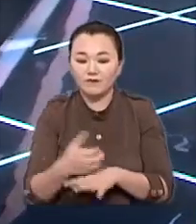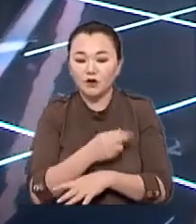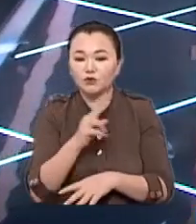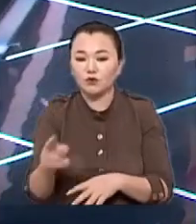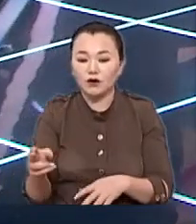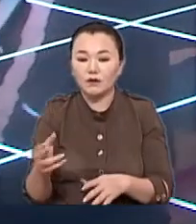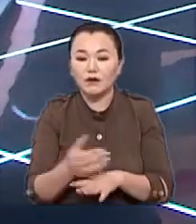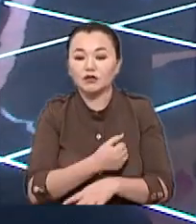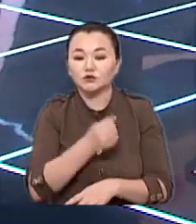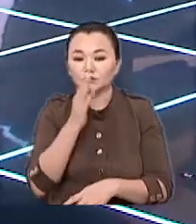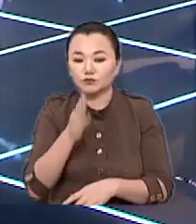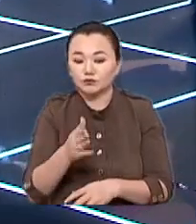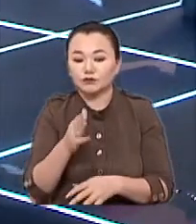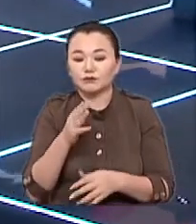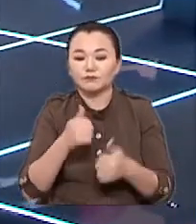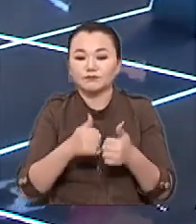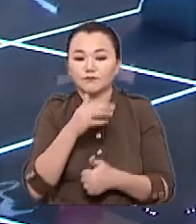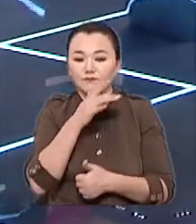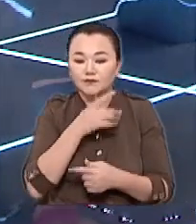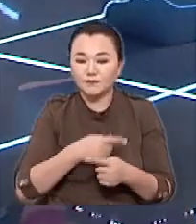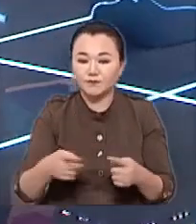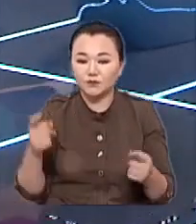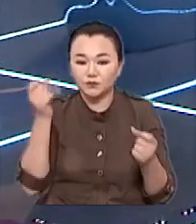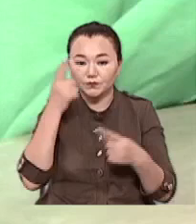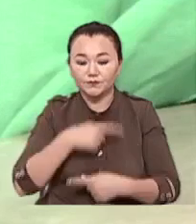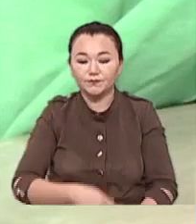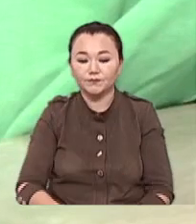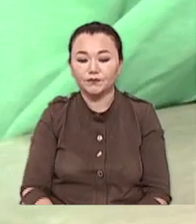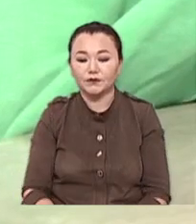асығы алшынан түсетіні сайыс барысында белгілі